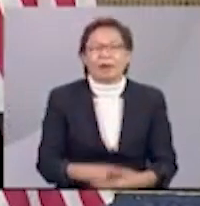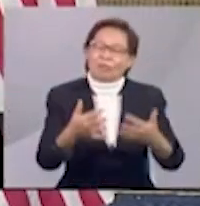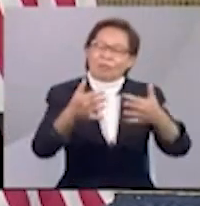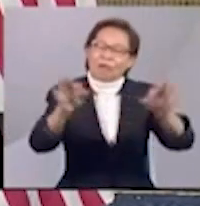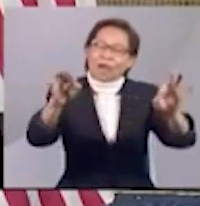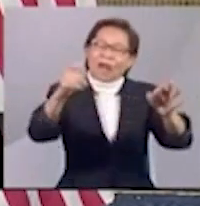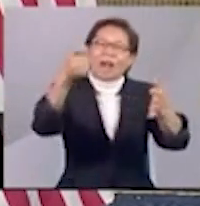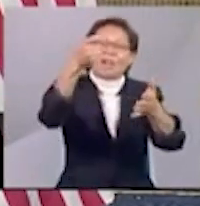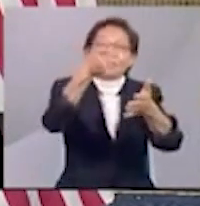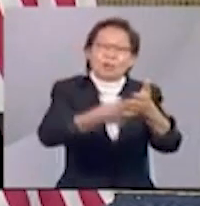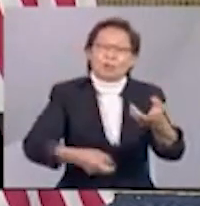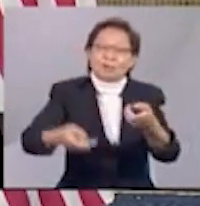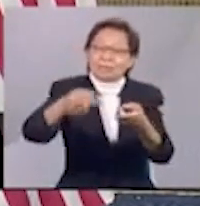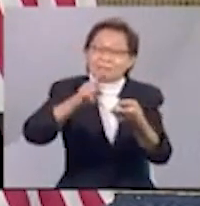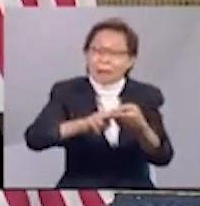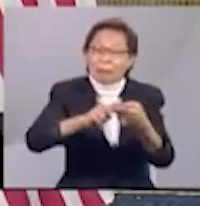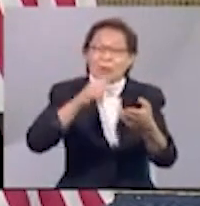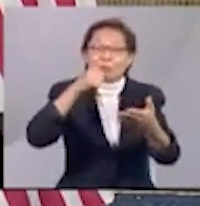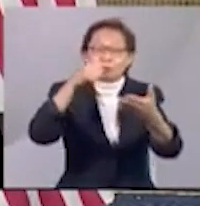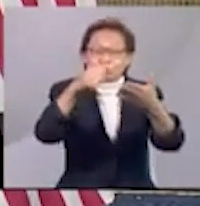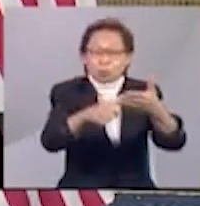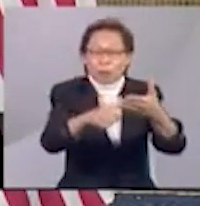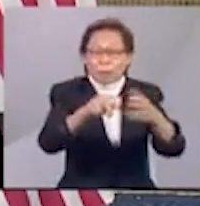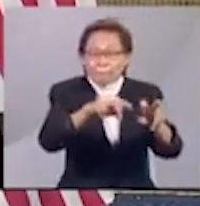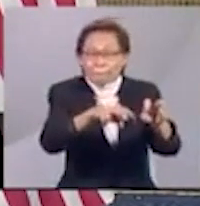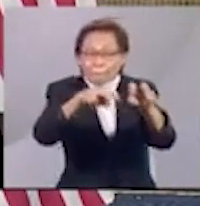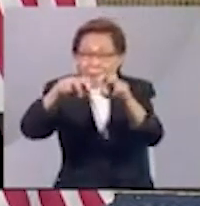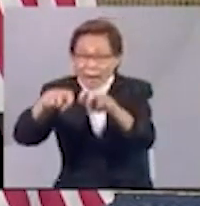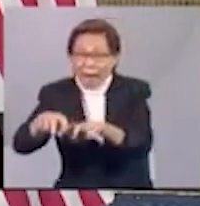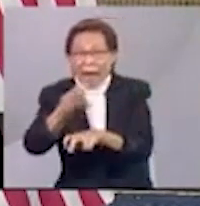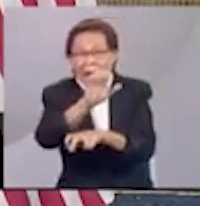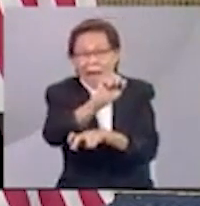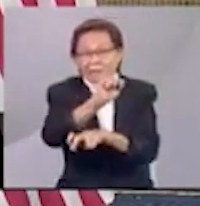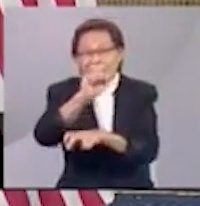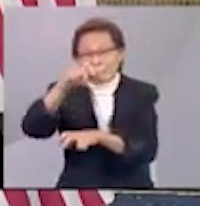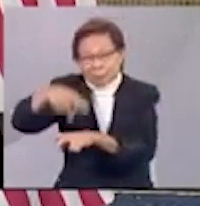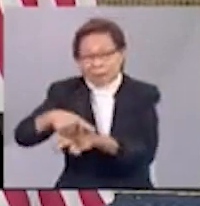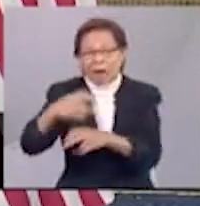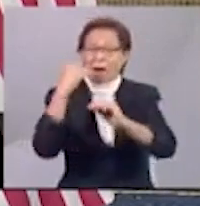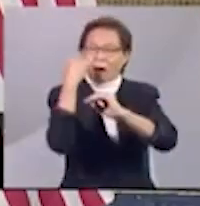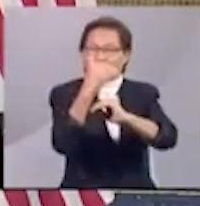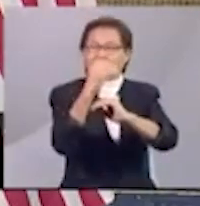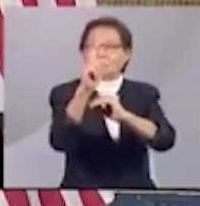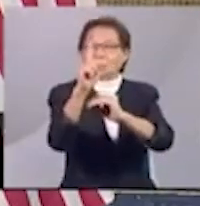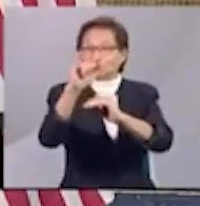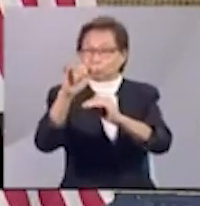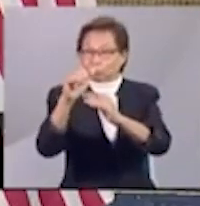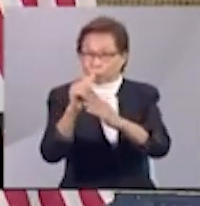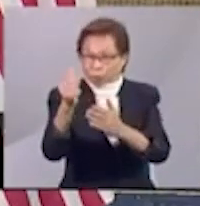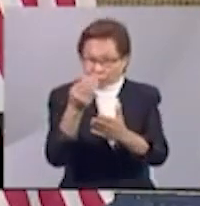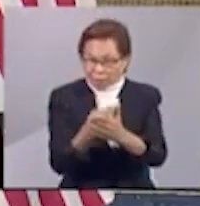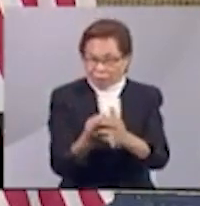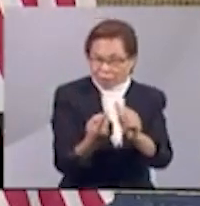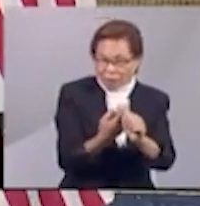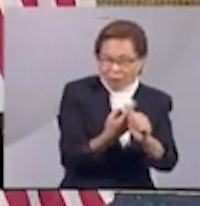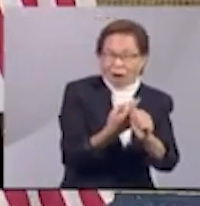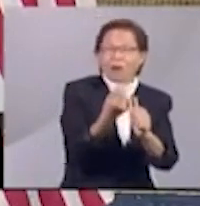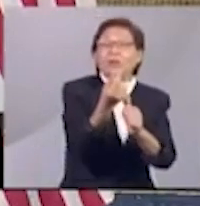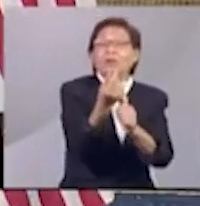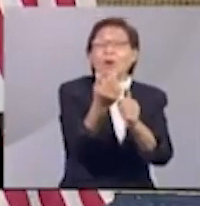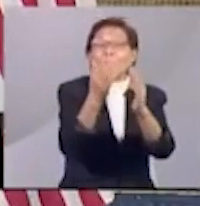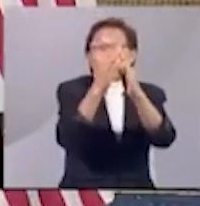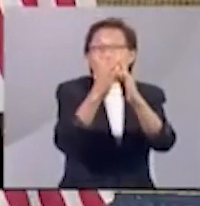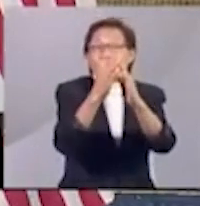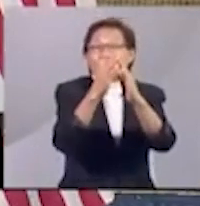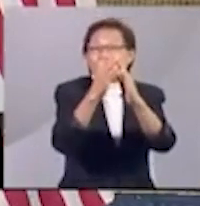Pengecualian duty stamp ke atas surat cara pindah milik adalah terhad kepada RM1 juta pertama nilai rumah